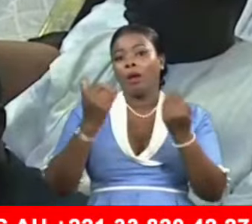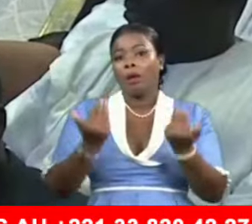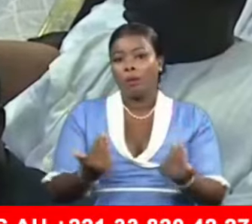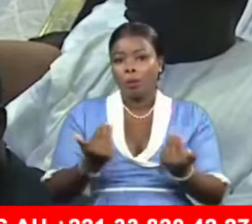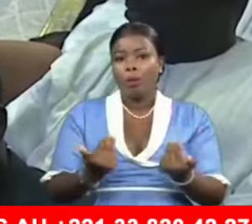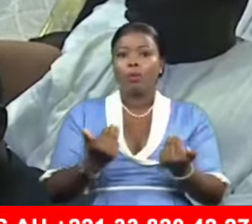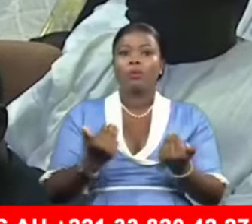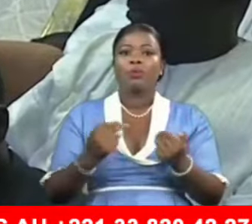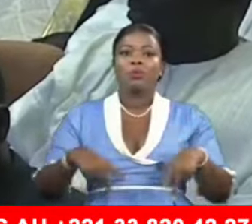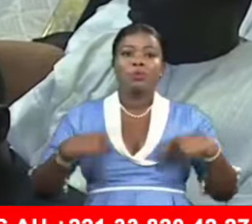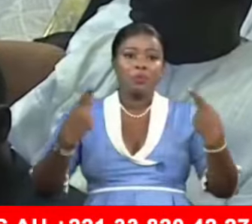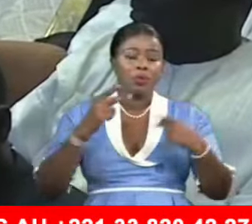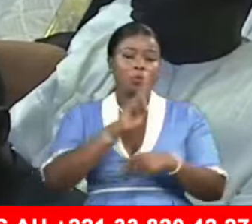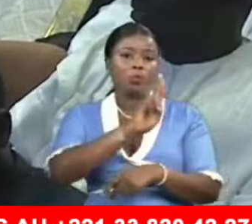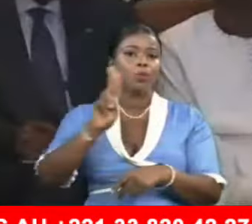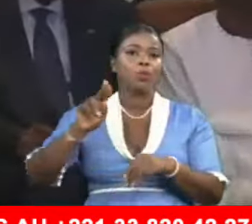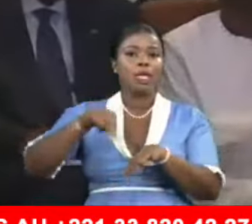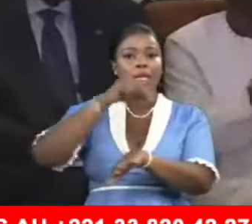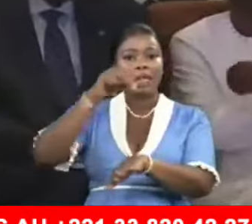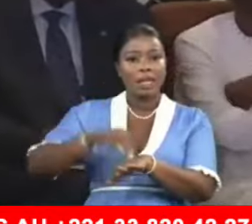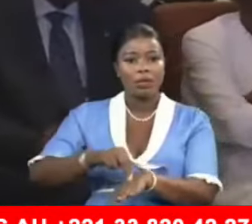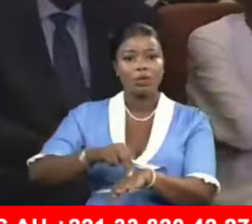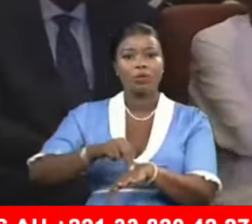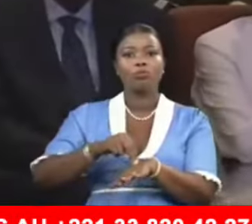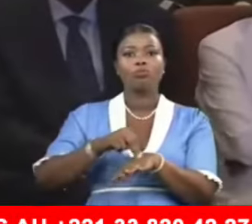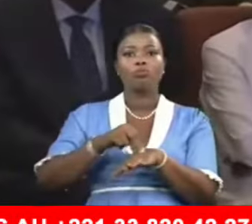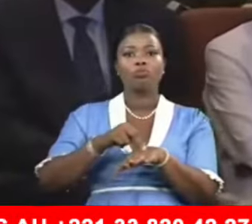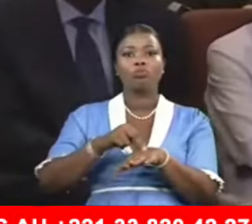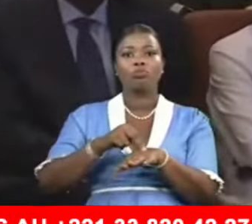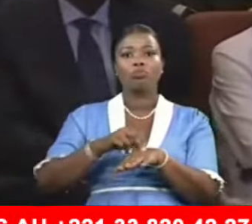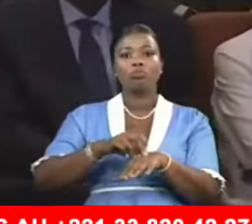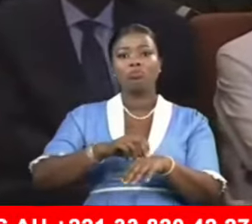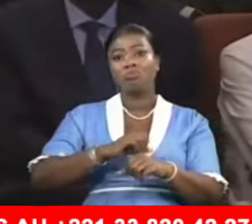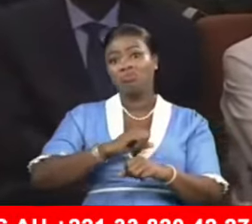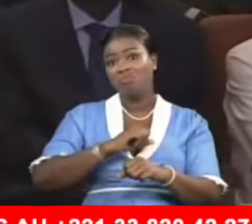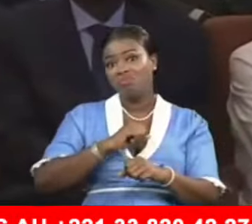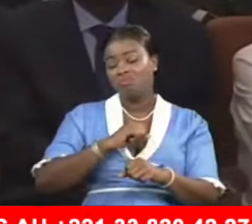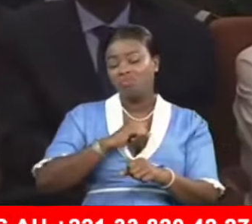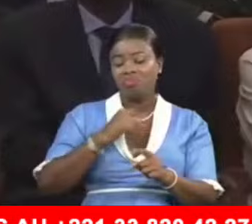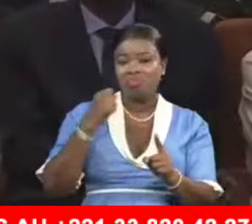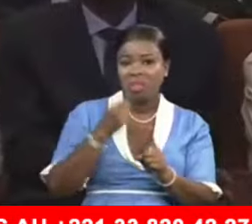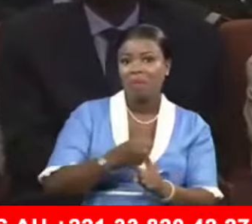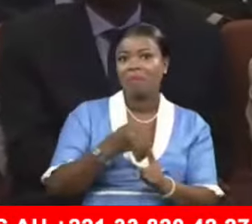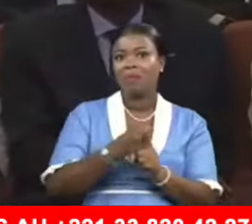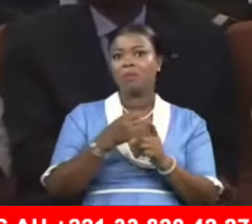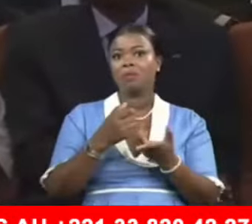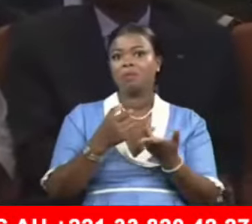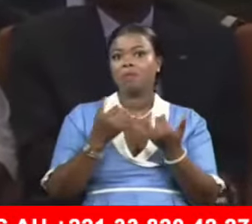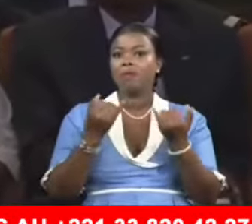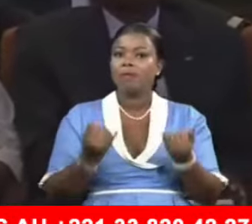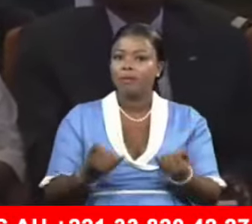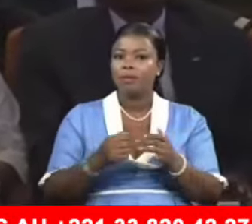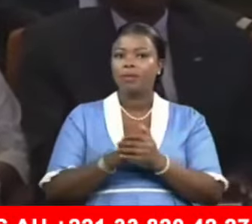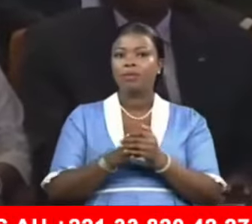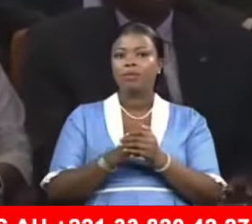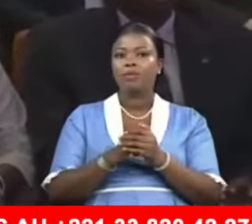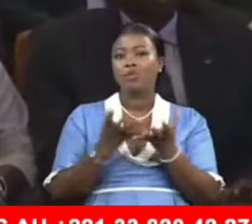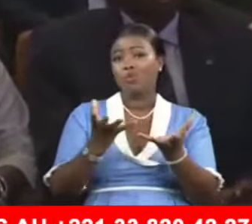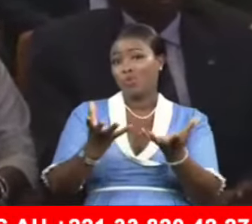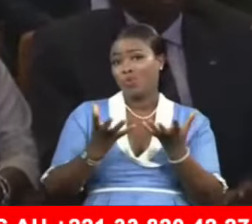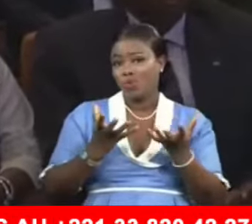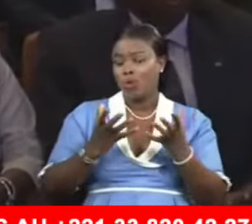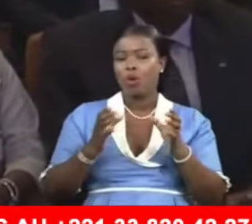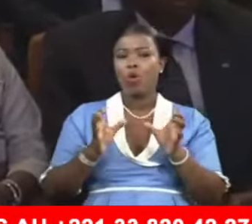d'une nation qui transcendent les diffus immédiat des instants où l'ambition collective